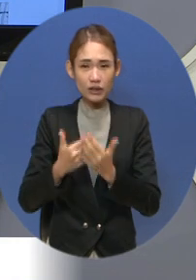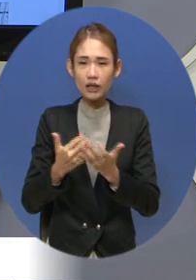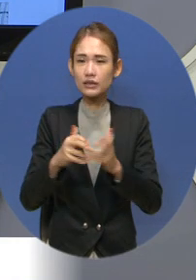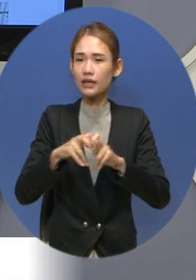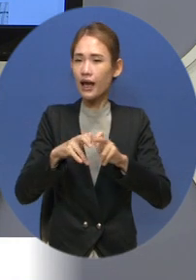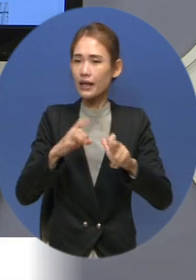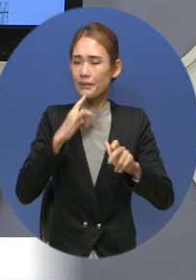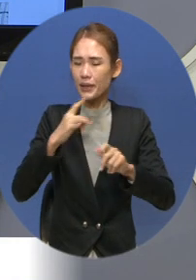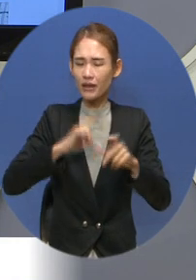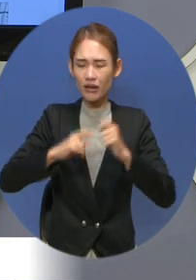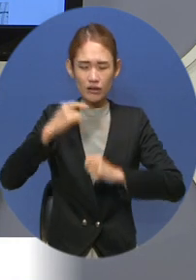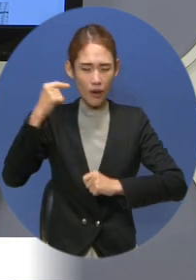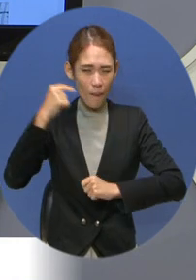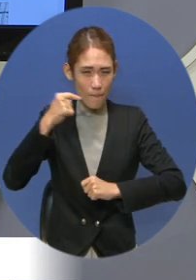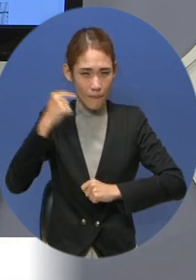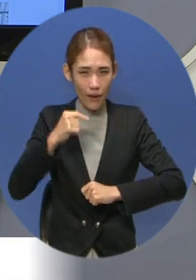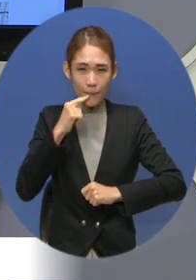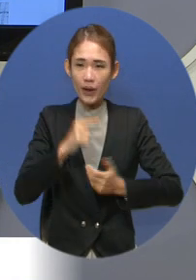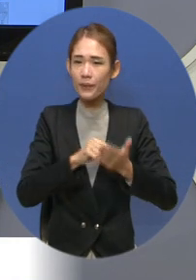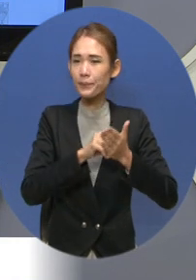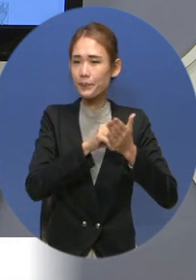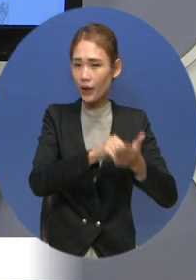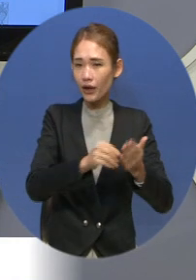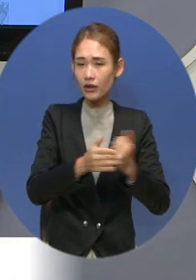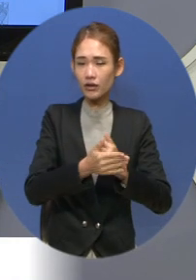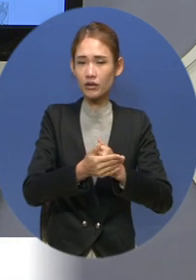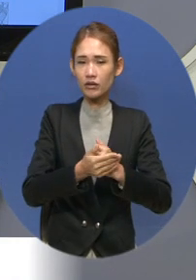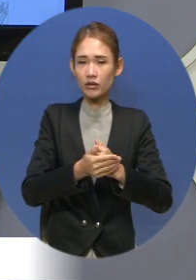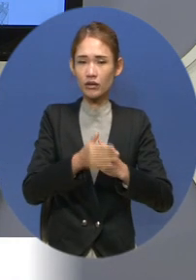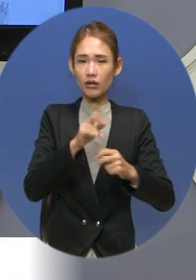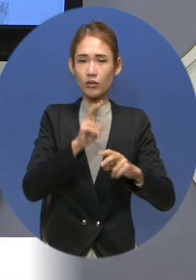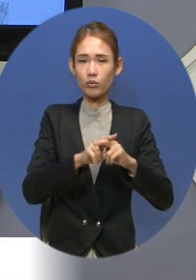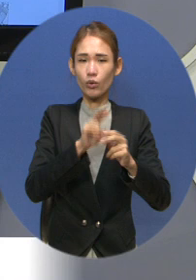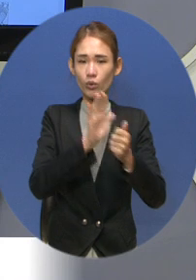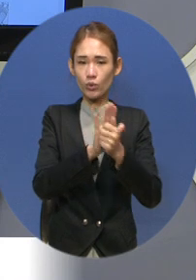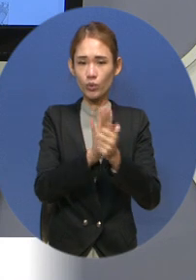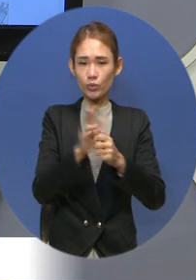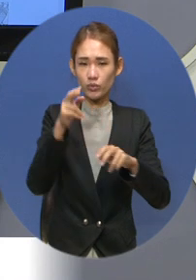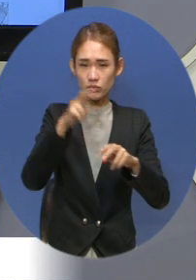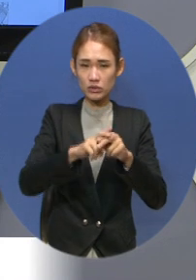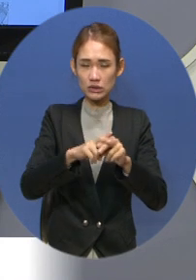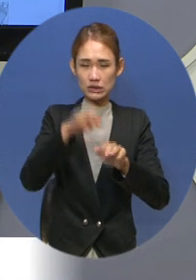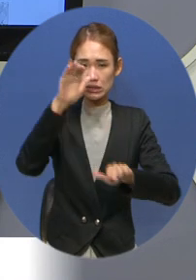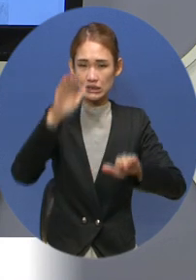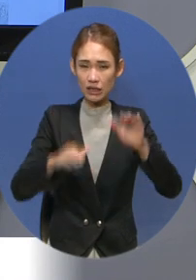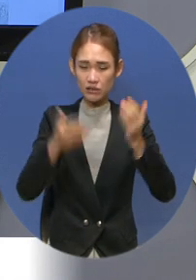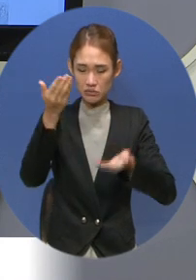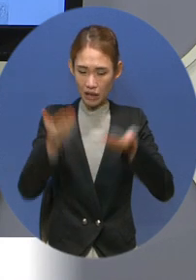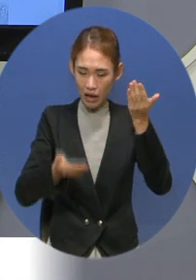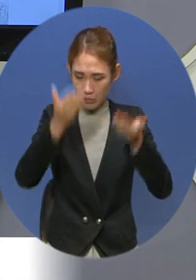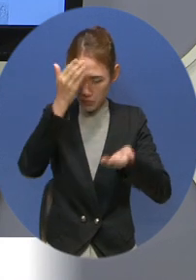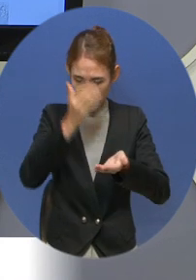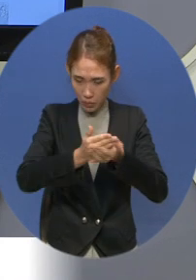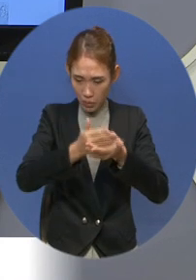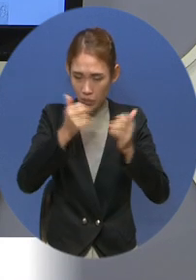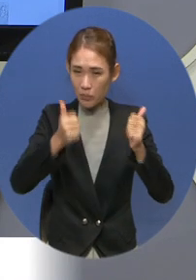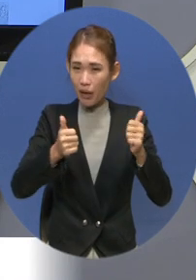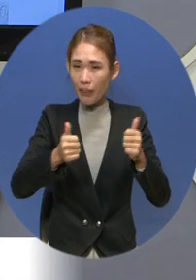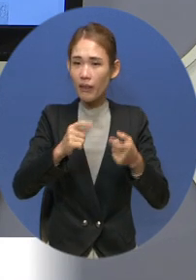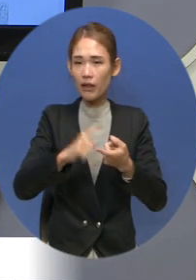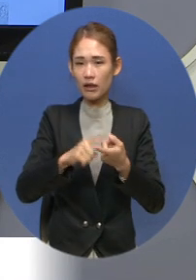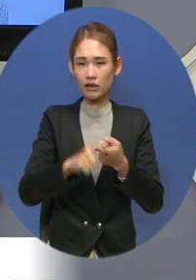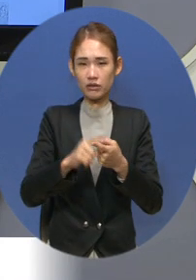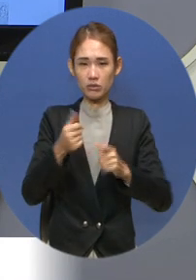유독 엄격하게 적용하면 서 보조석 탑승을 거부한 의미를 차별이 아니라고 판단한 인권이 의 결정은